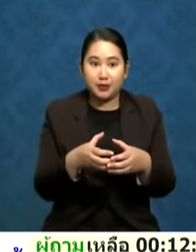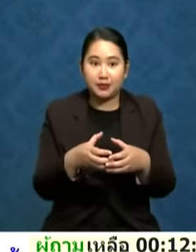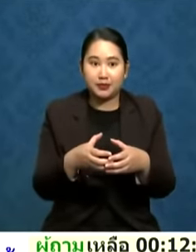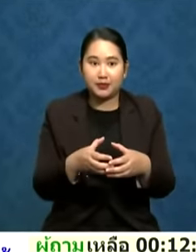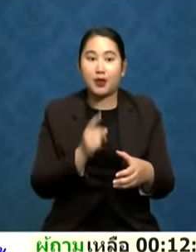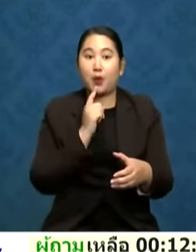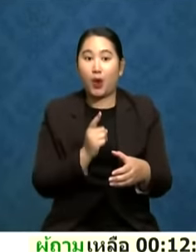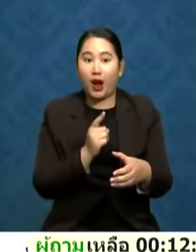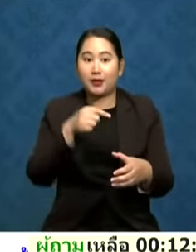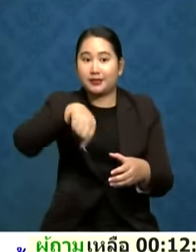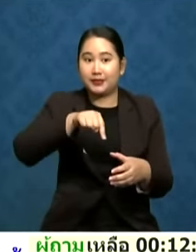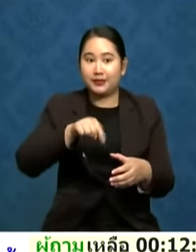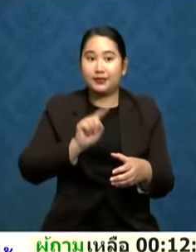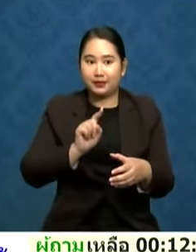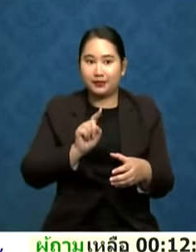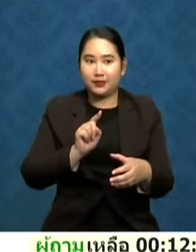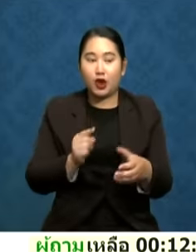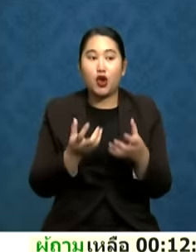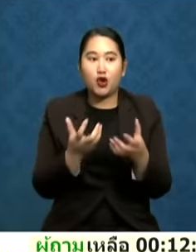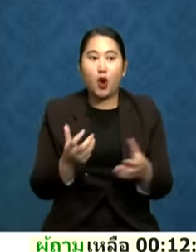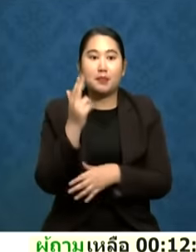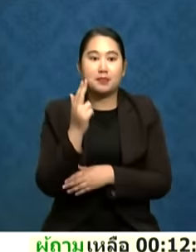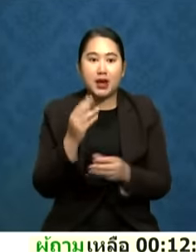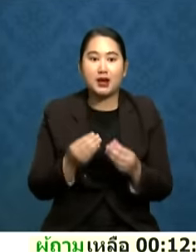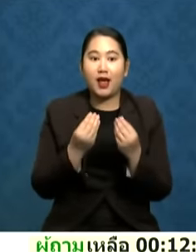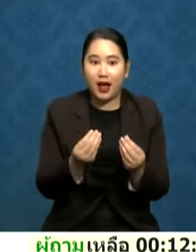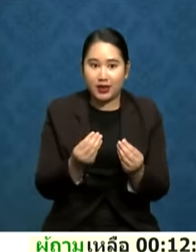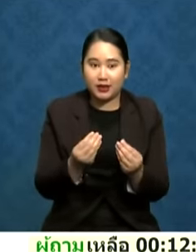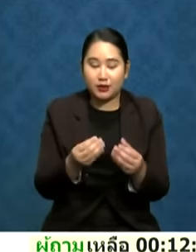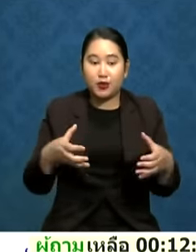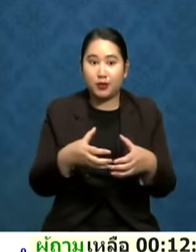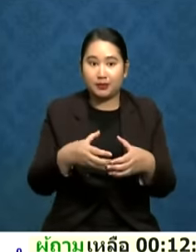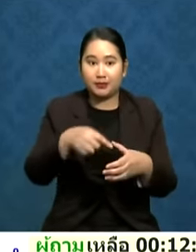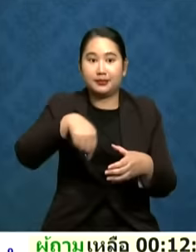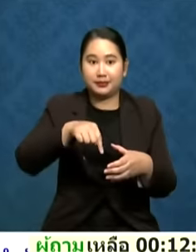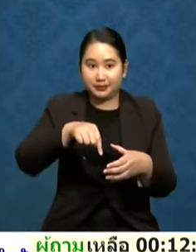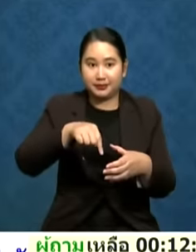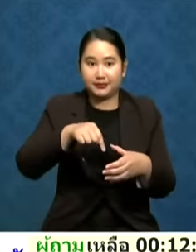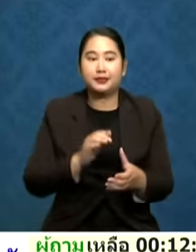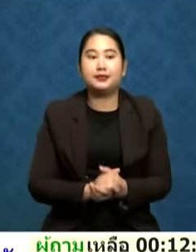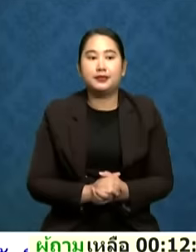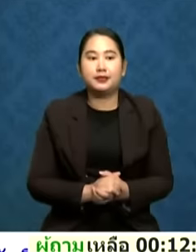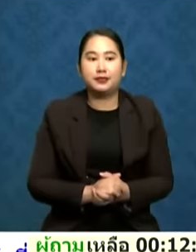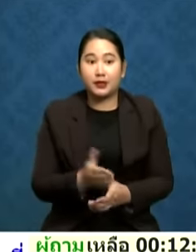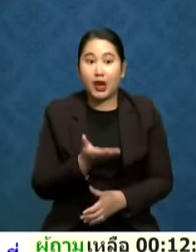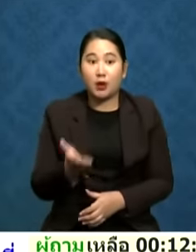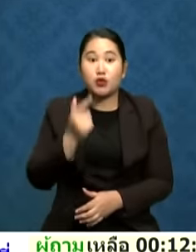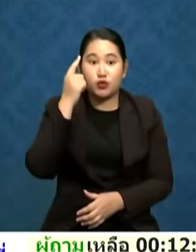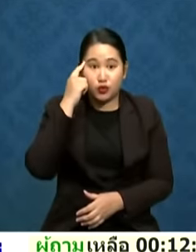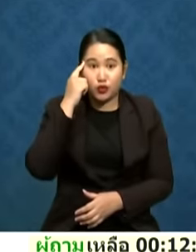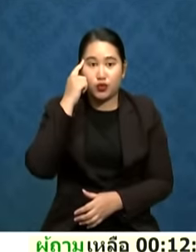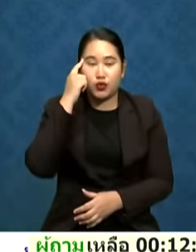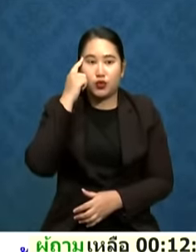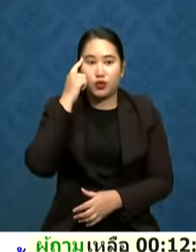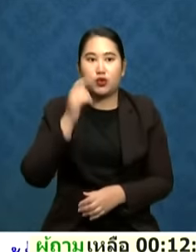่าหา่ามีการให้อาวุปืนแ่ผู้ก่อความไม่สงบอย่างททท่านทราบ ได้ม